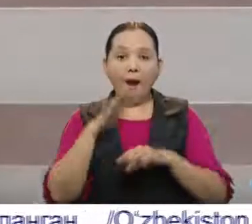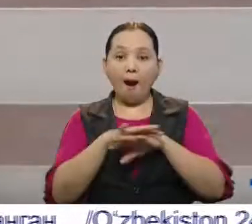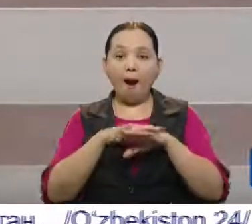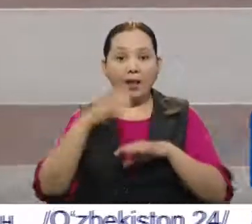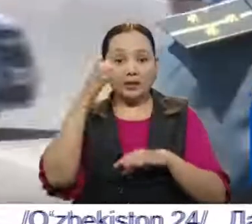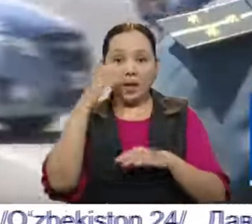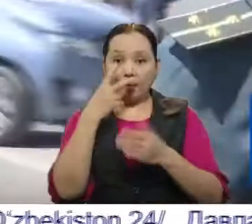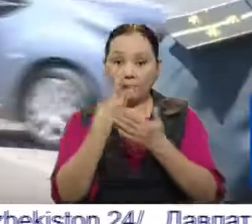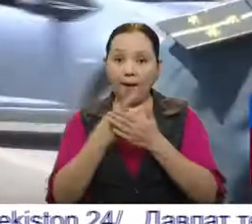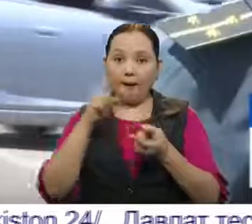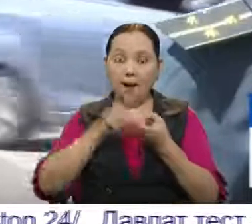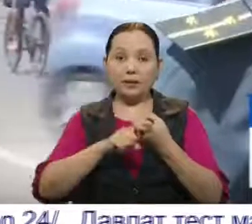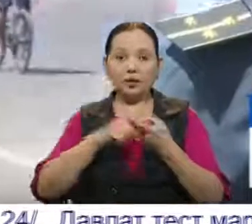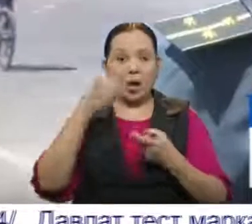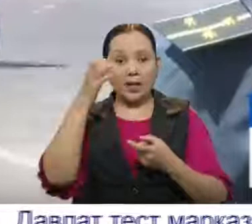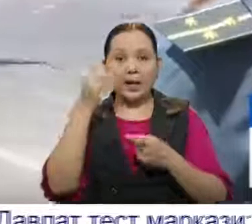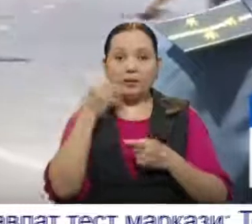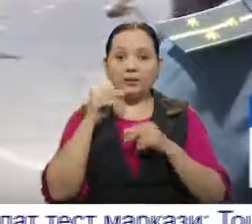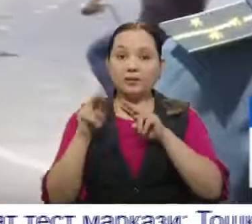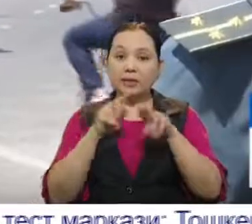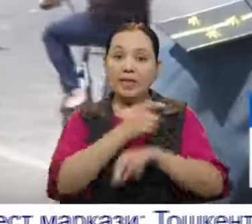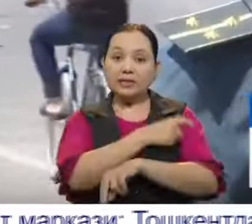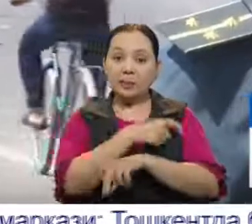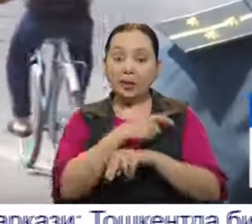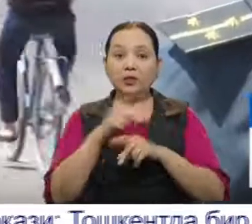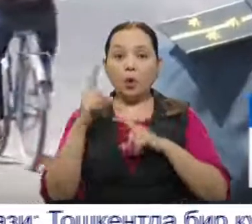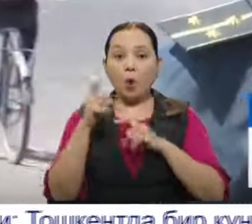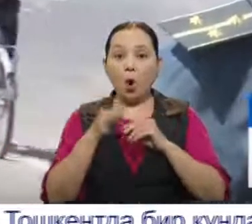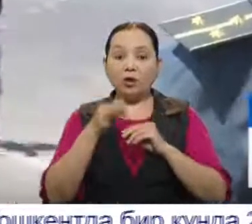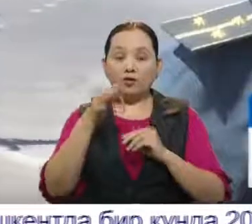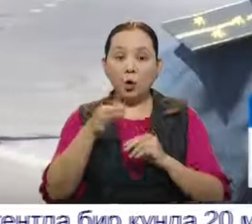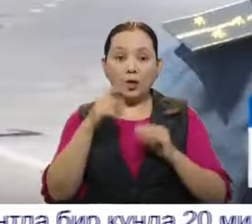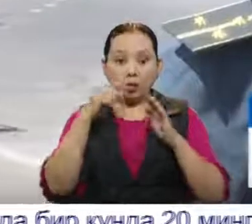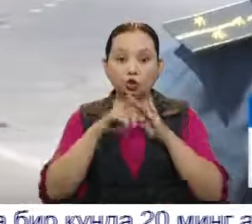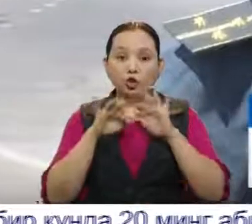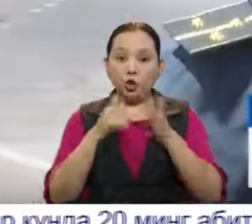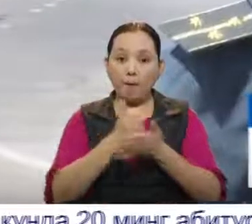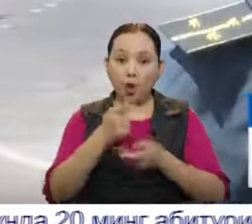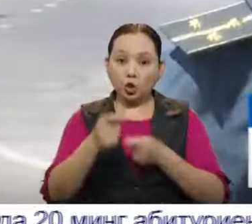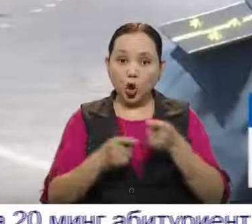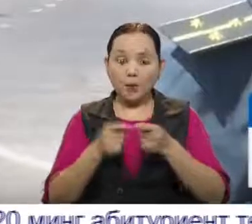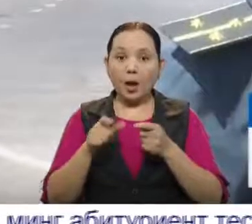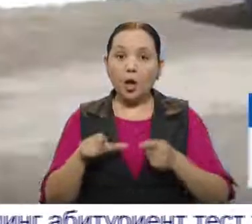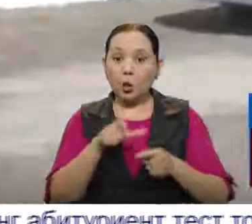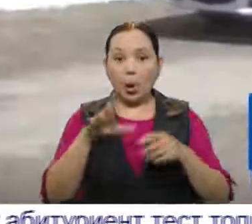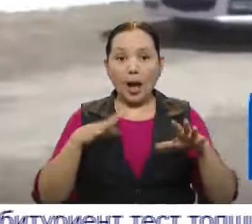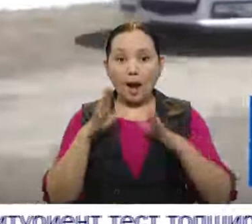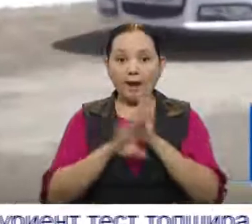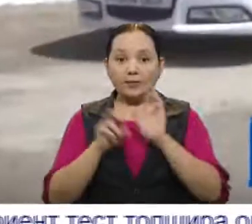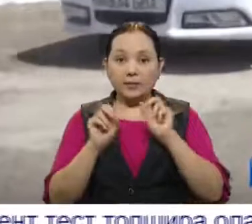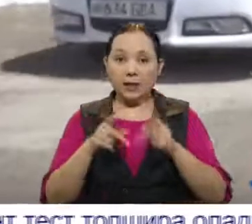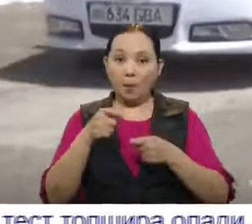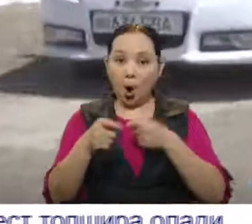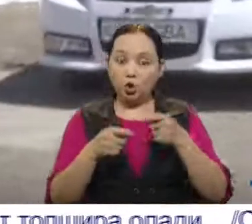ta'limiga qarashli ta'lim sifatini nazorat qilish inspeksiyasi hamda Buxoro viloyati ichki ishlar boshqarmasi, yo'l harakati xavfsizligi